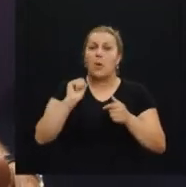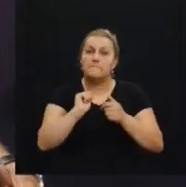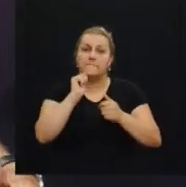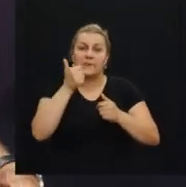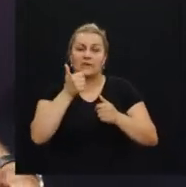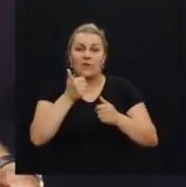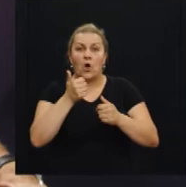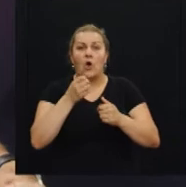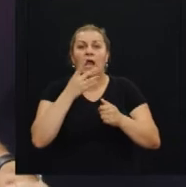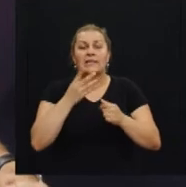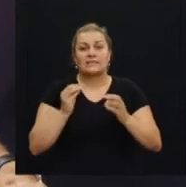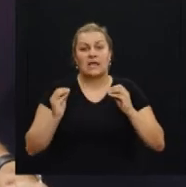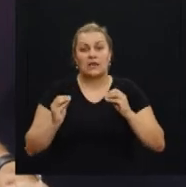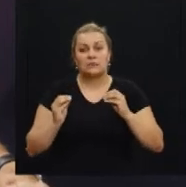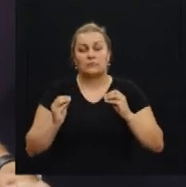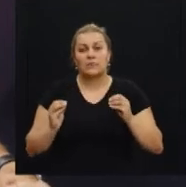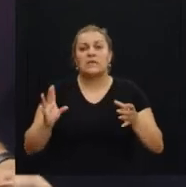smo ovdje, kad se osvajala